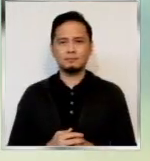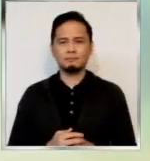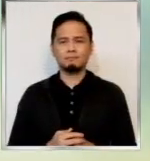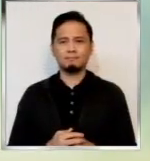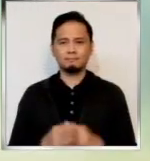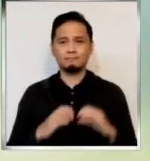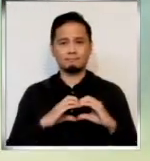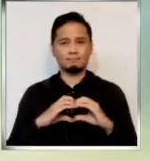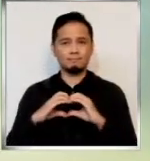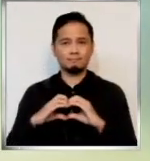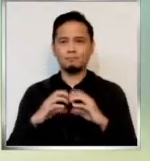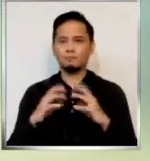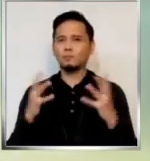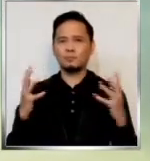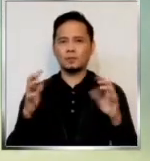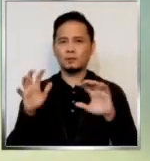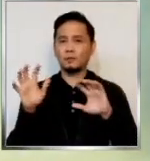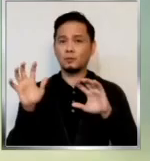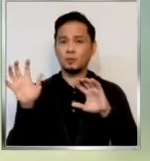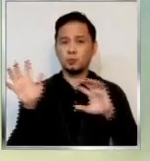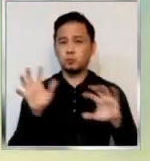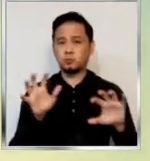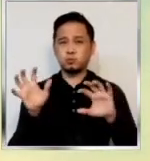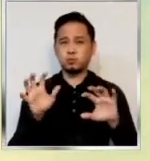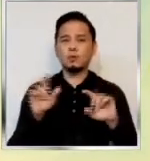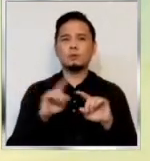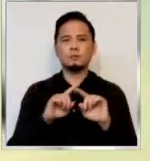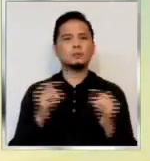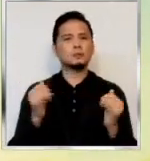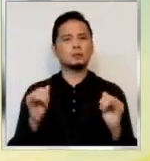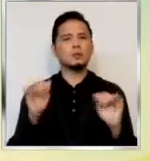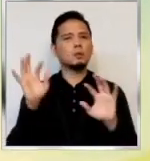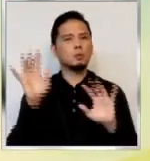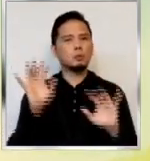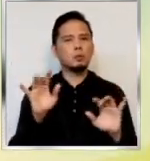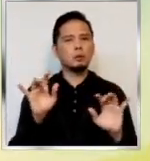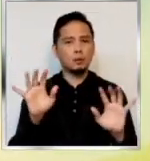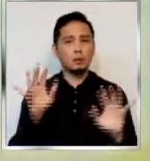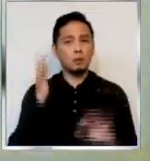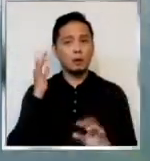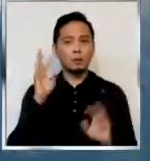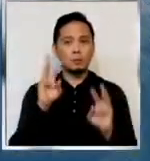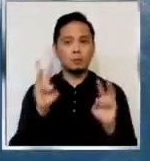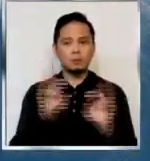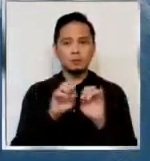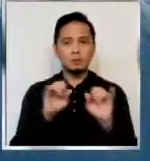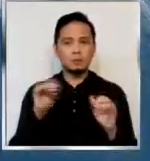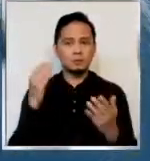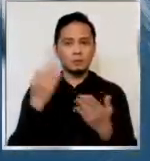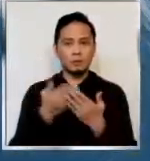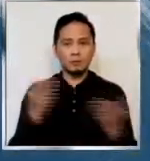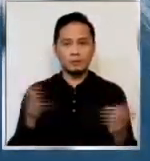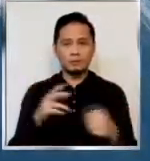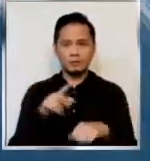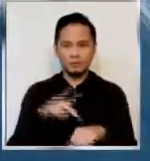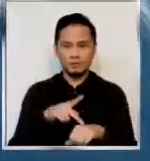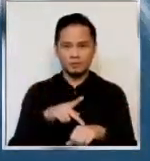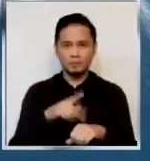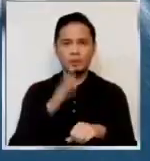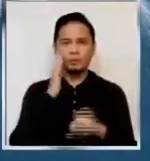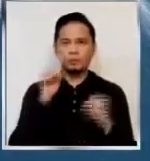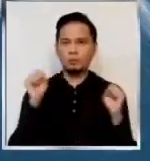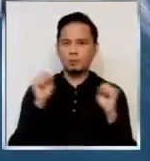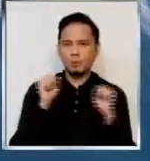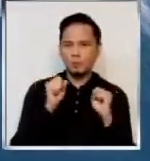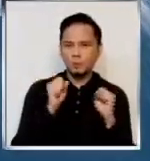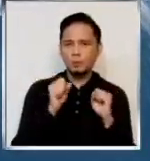pero maulan pa rin ngayong weekend at ito ay dahil sa iba't ibang weather system na umiiral ngayon sa bansa. Malamig at maulan dito sa Luzon, yan ay